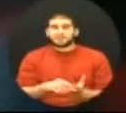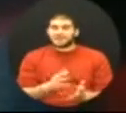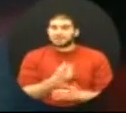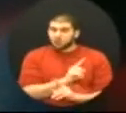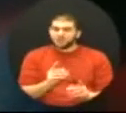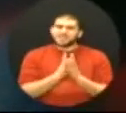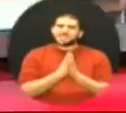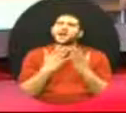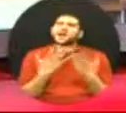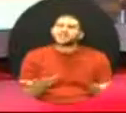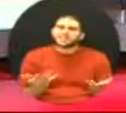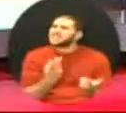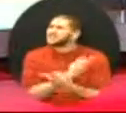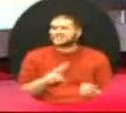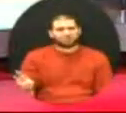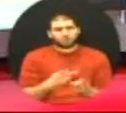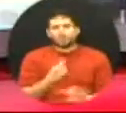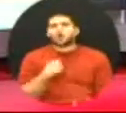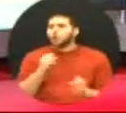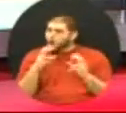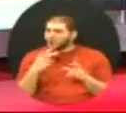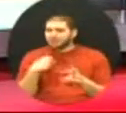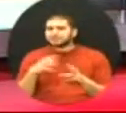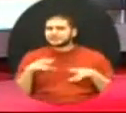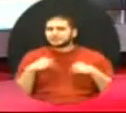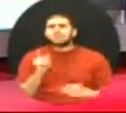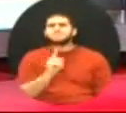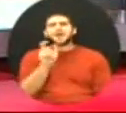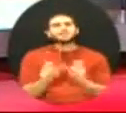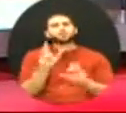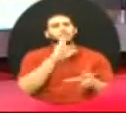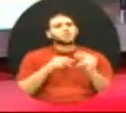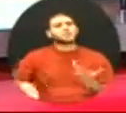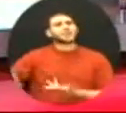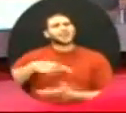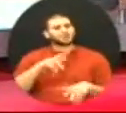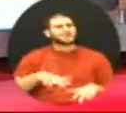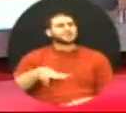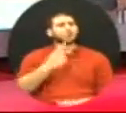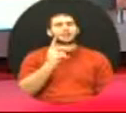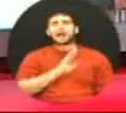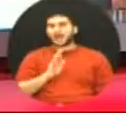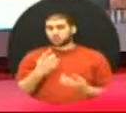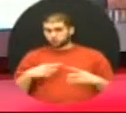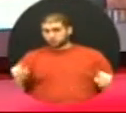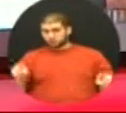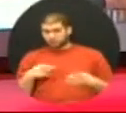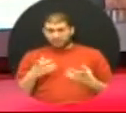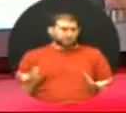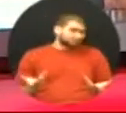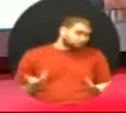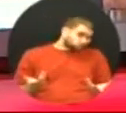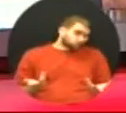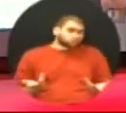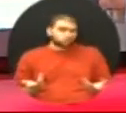אין תקווה. לא, אי אפשר להמשיך באופן שבו. מי האנשים שידברו בכיכר? רק שירה בציבור, עם כל הכבוד,